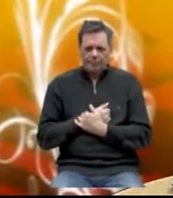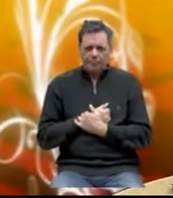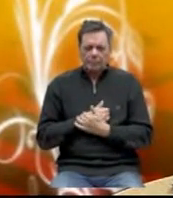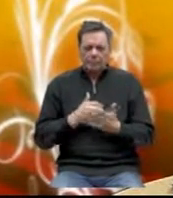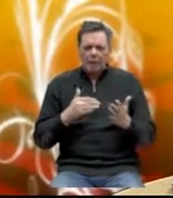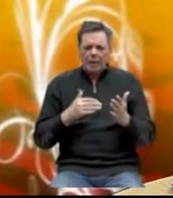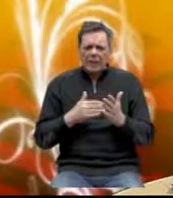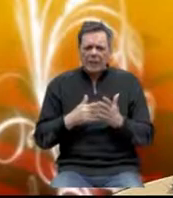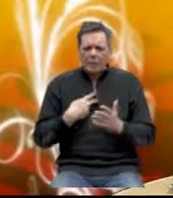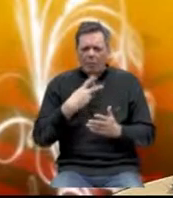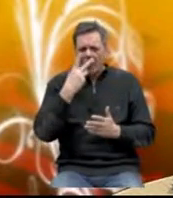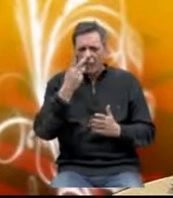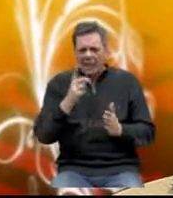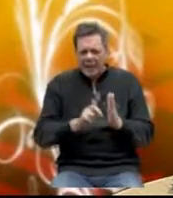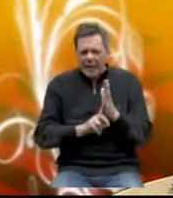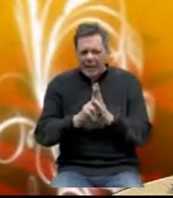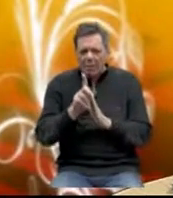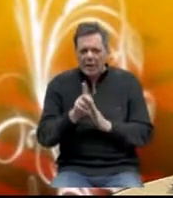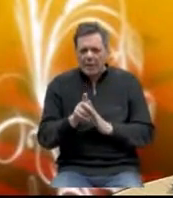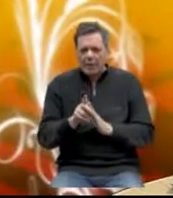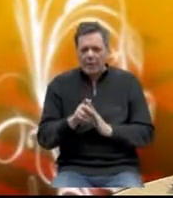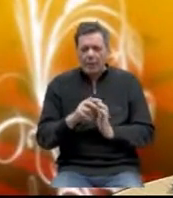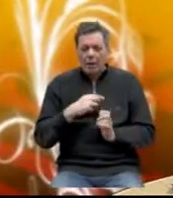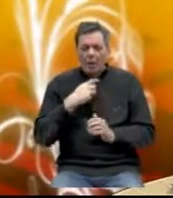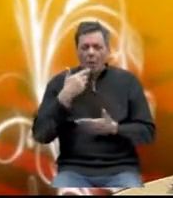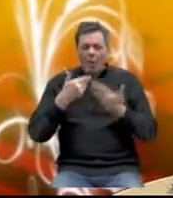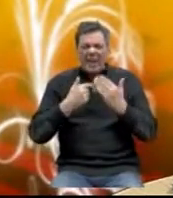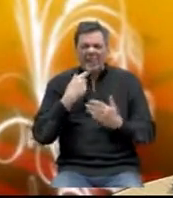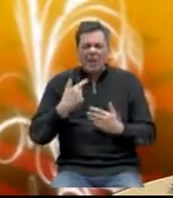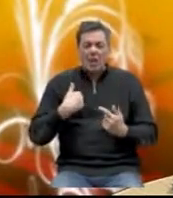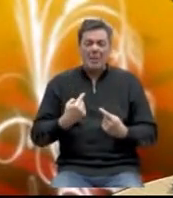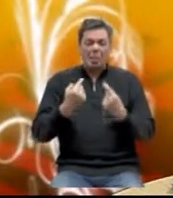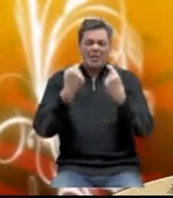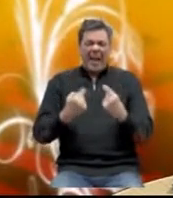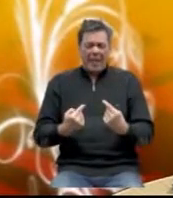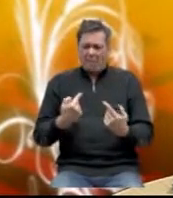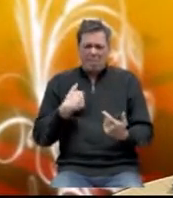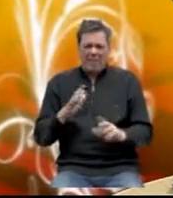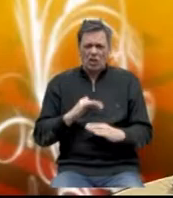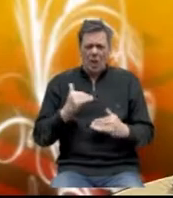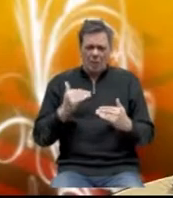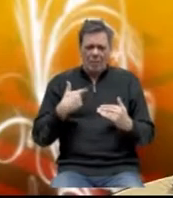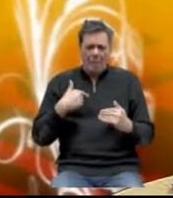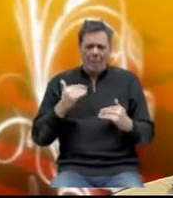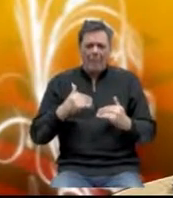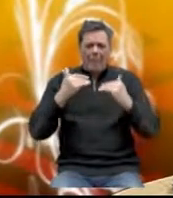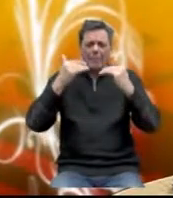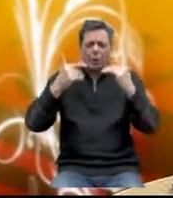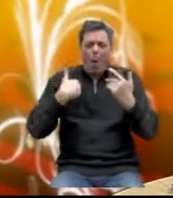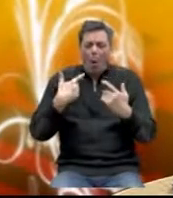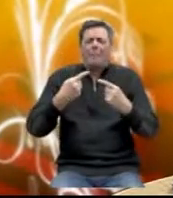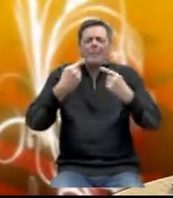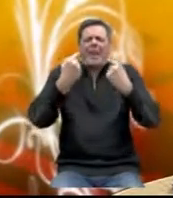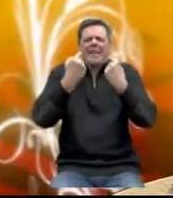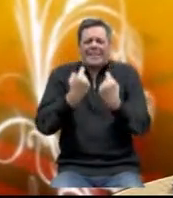davati da ovakva jedna konferencija kaže mi smo stali. Mi više ne napreduje taj dijabetes kod nas. On se